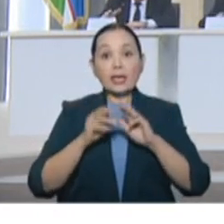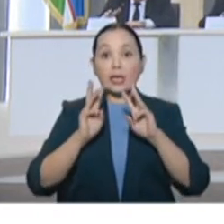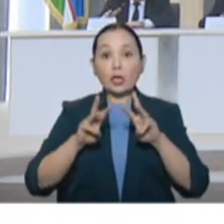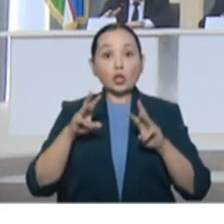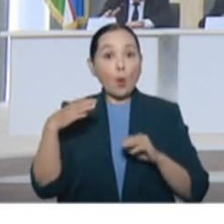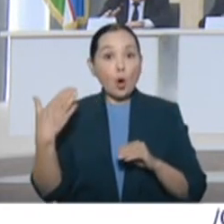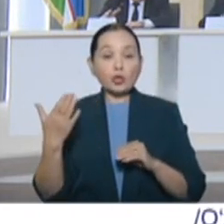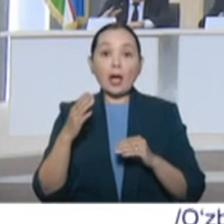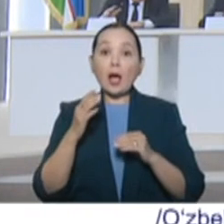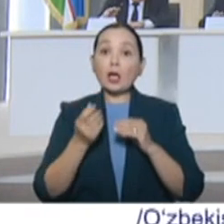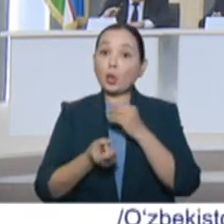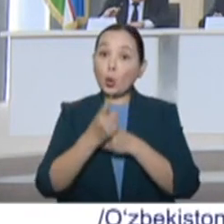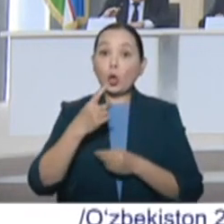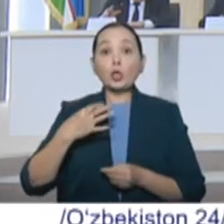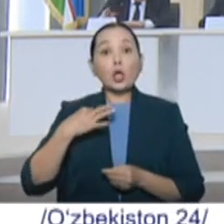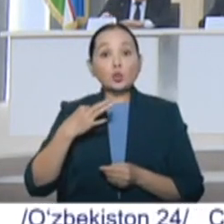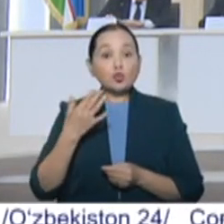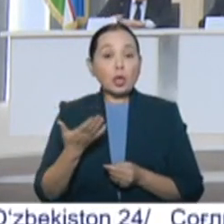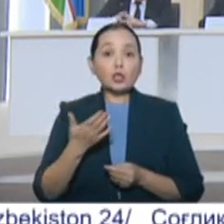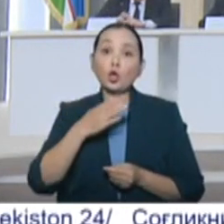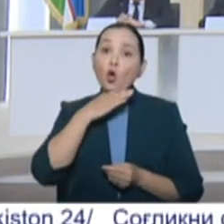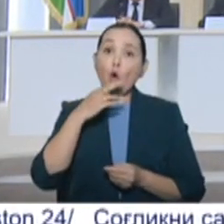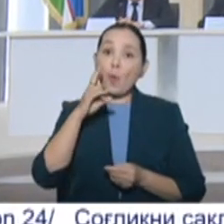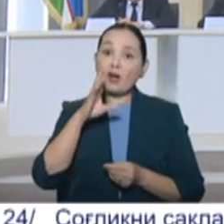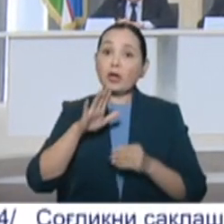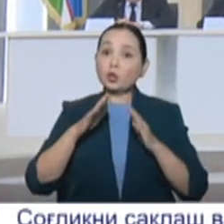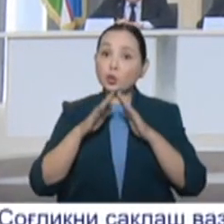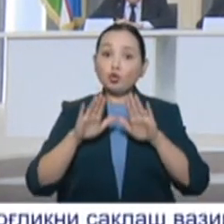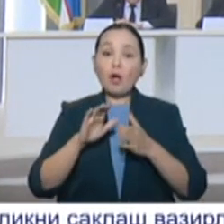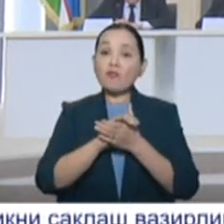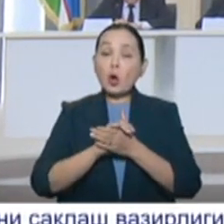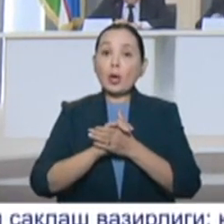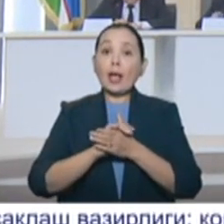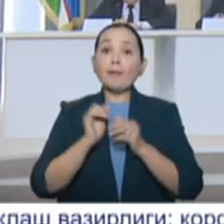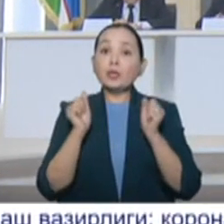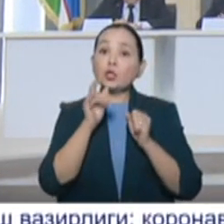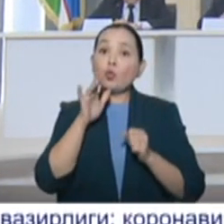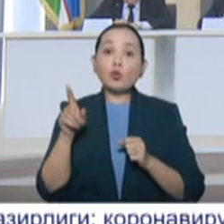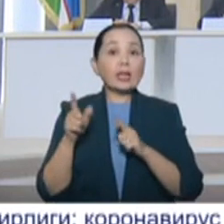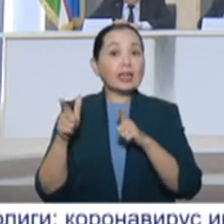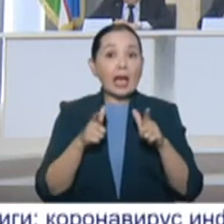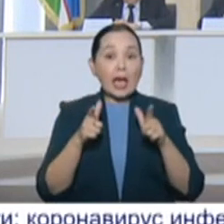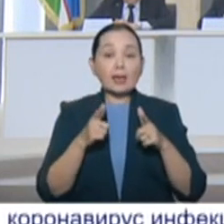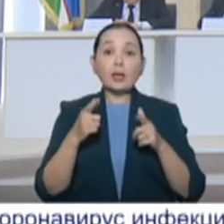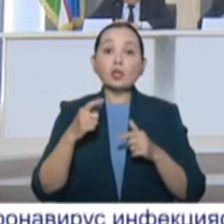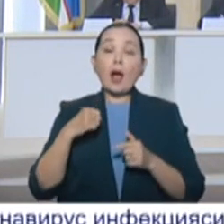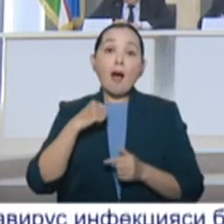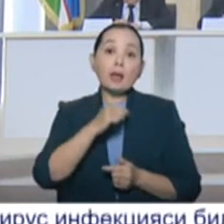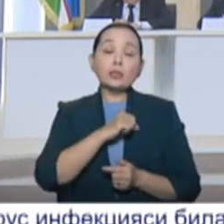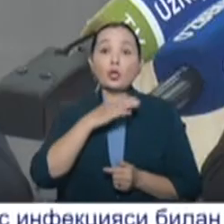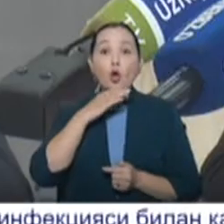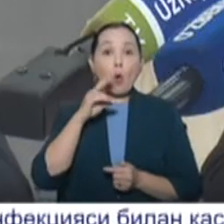yo'l qo'yilayotgan suskashliklar, ko'p kvartirali uy-joy fondini kuz-qish mavsumiga tayyorlash, ayniqsa